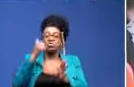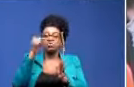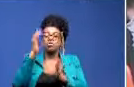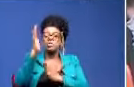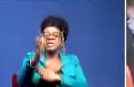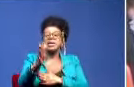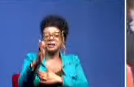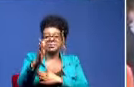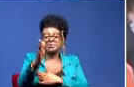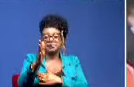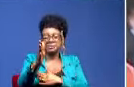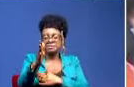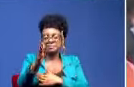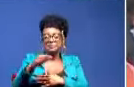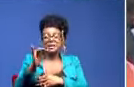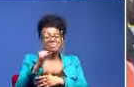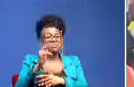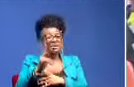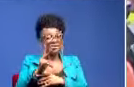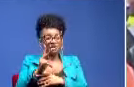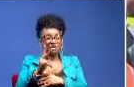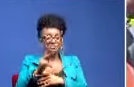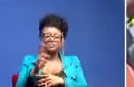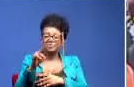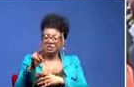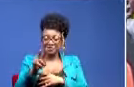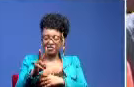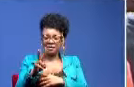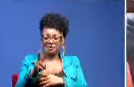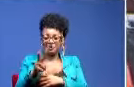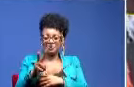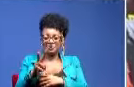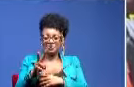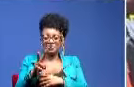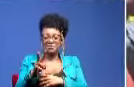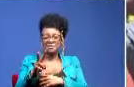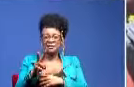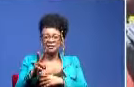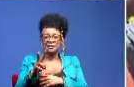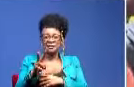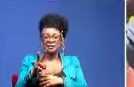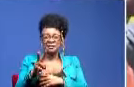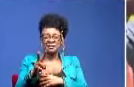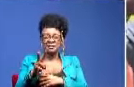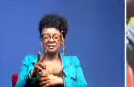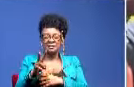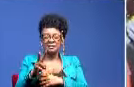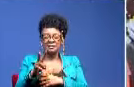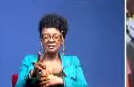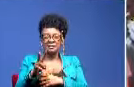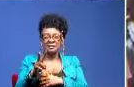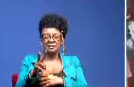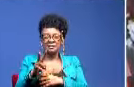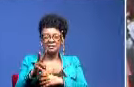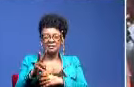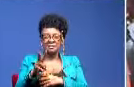Wanafika. Ibrahim Karanja, NTV. Lakini tunamwambia haiwezekani.